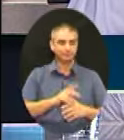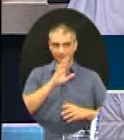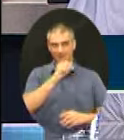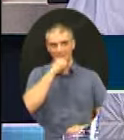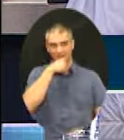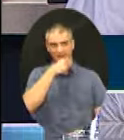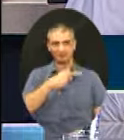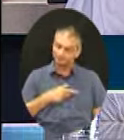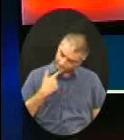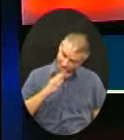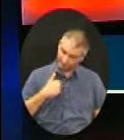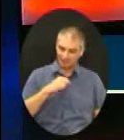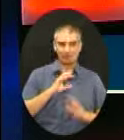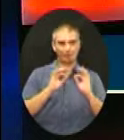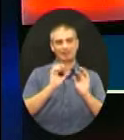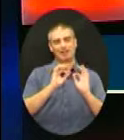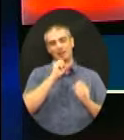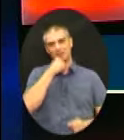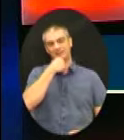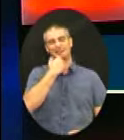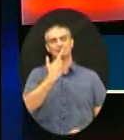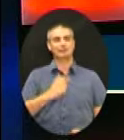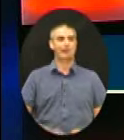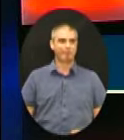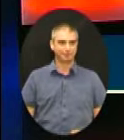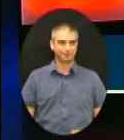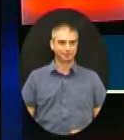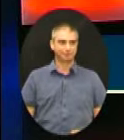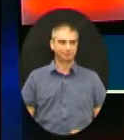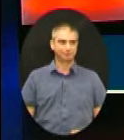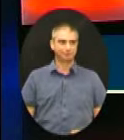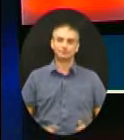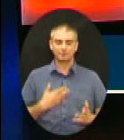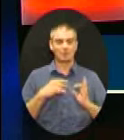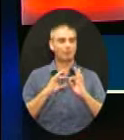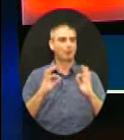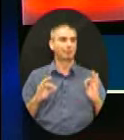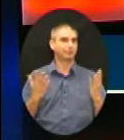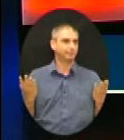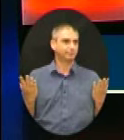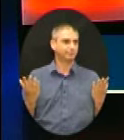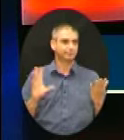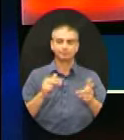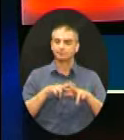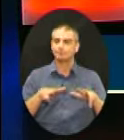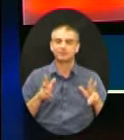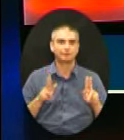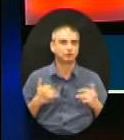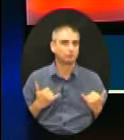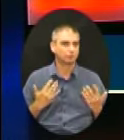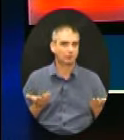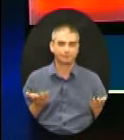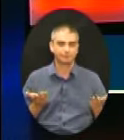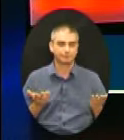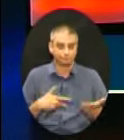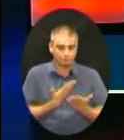מוותיקי גם אני מתחיל להות גם אתה מתחיל להות מותיקי רבותיי בוא נתחיל עם עם המצב הקיים